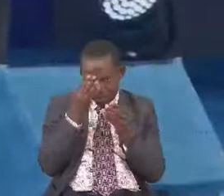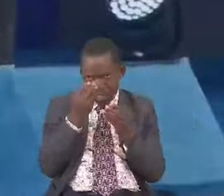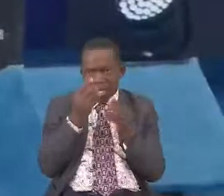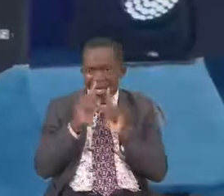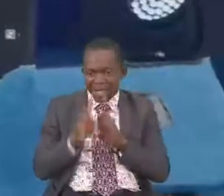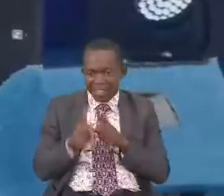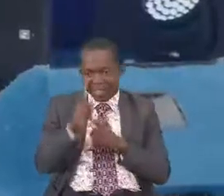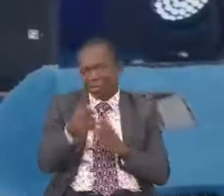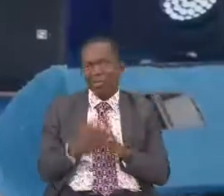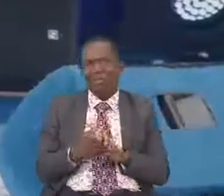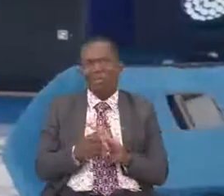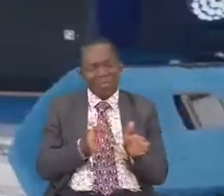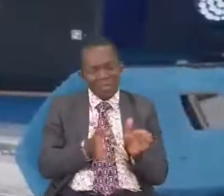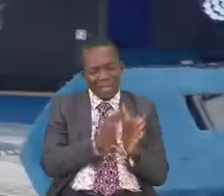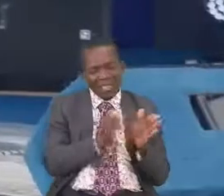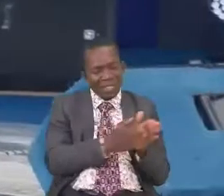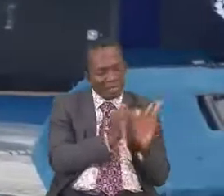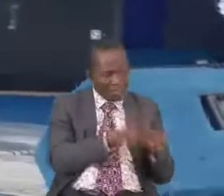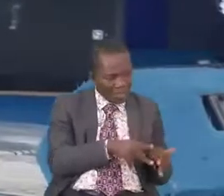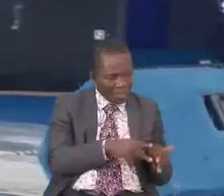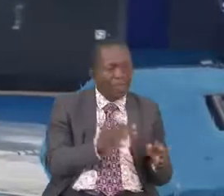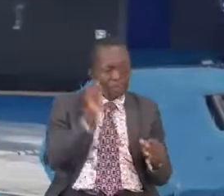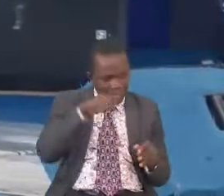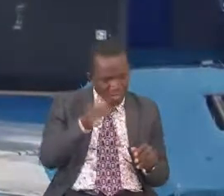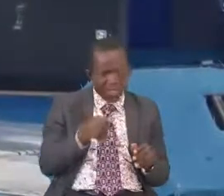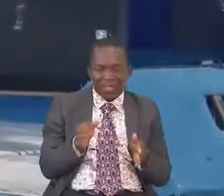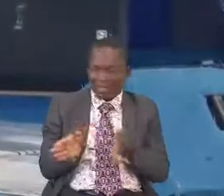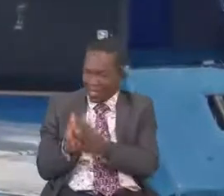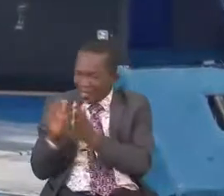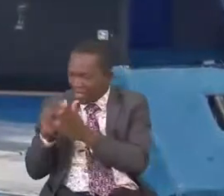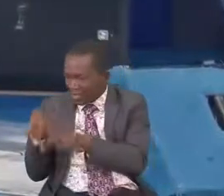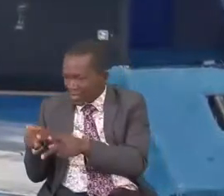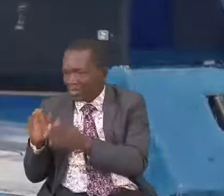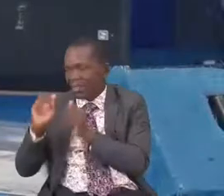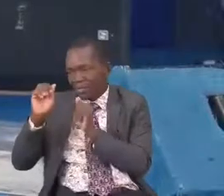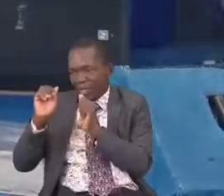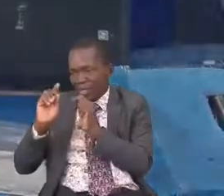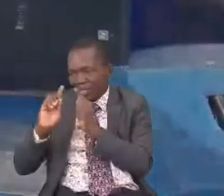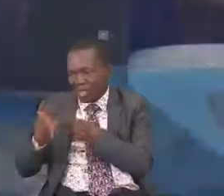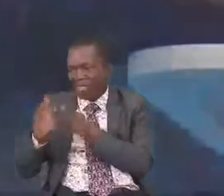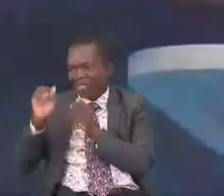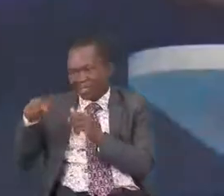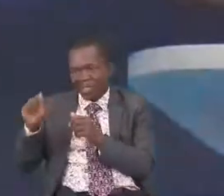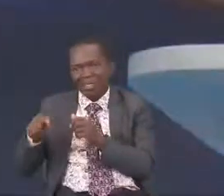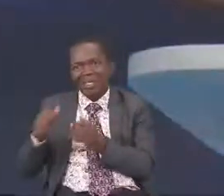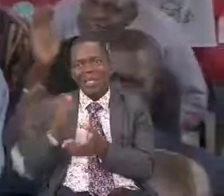Tu vois cela, oui. Tu demandes cela, il dit oui. Tu n'as pas dit oui.